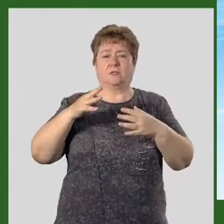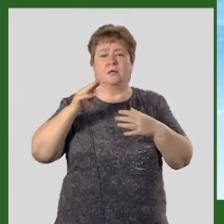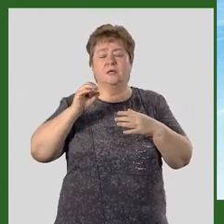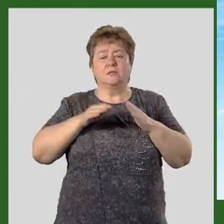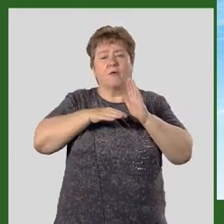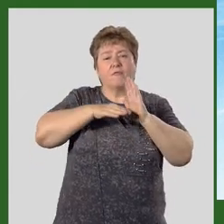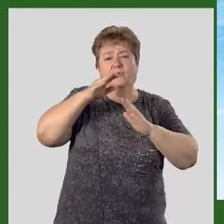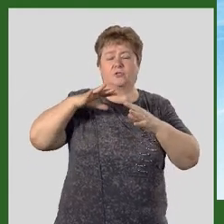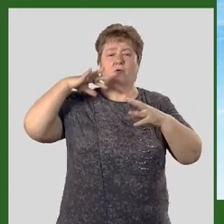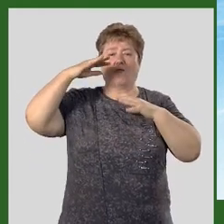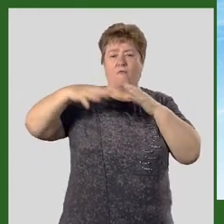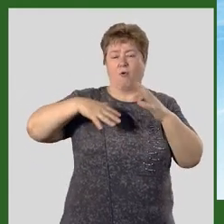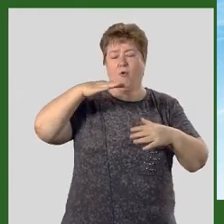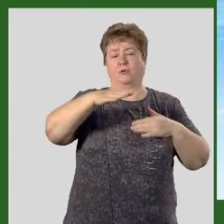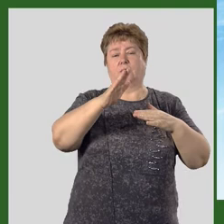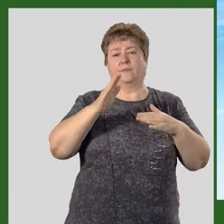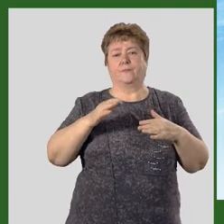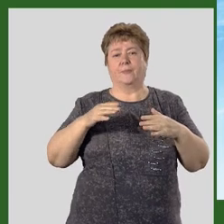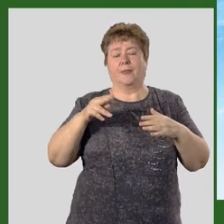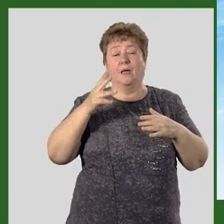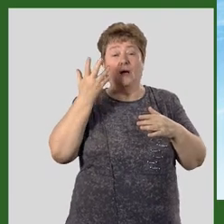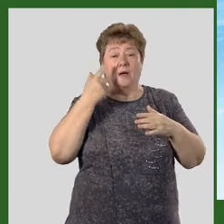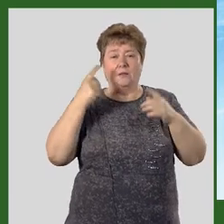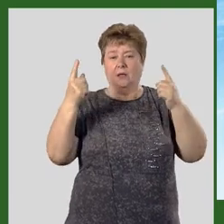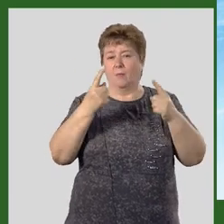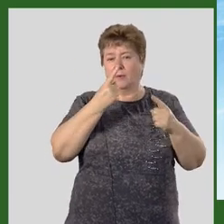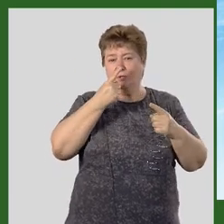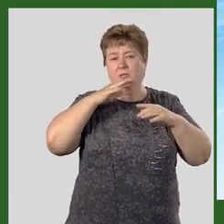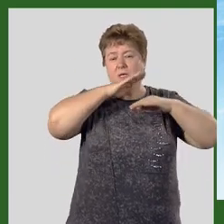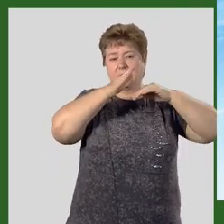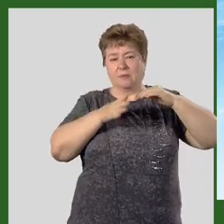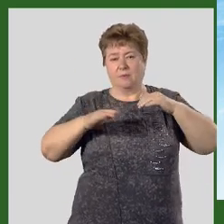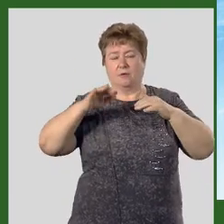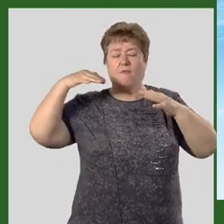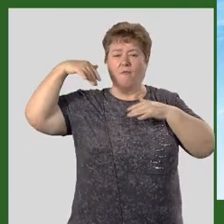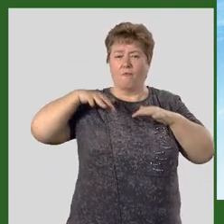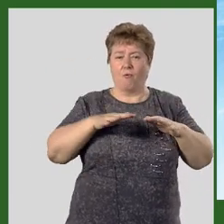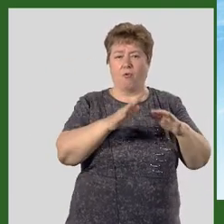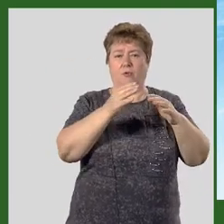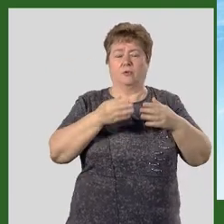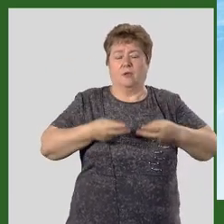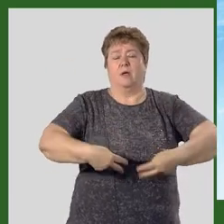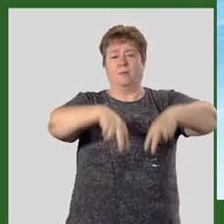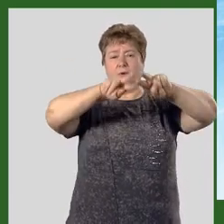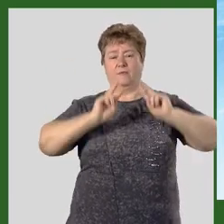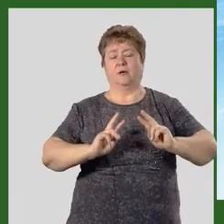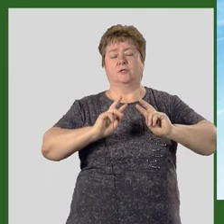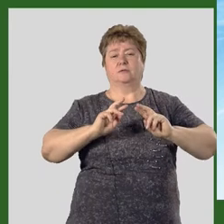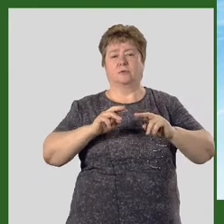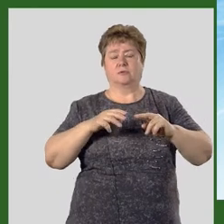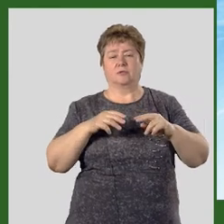тем выше волны. При приближении к берегу волны